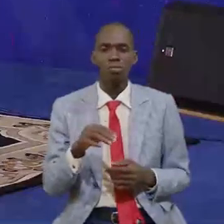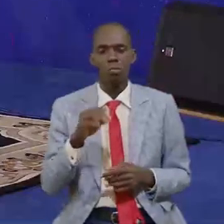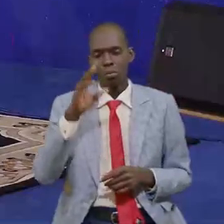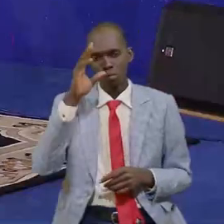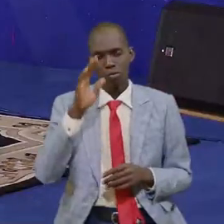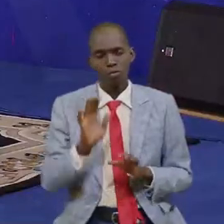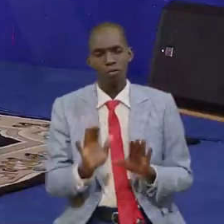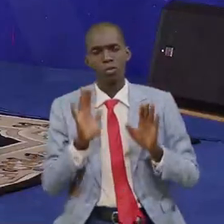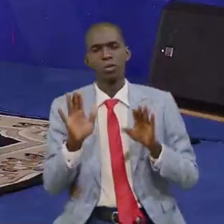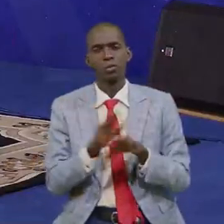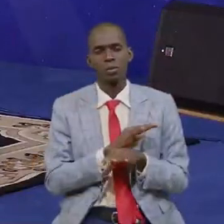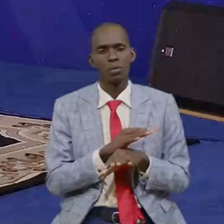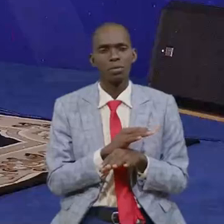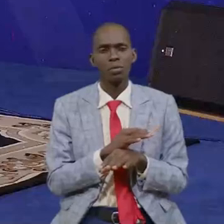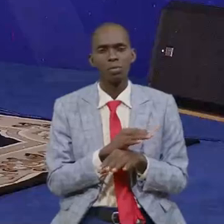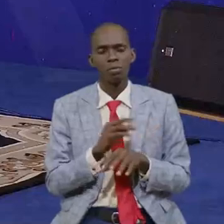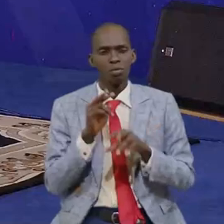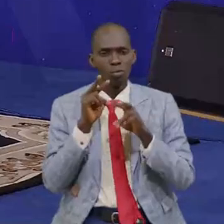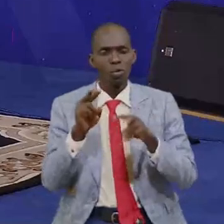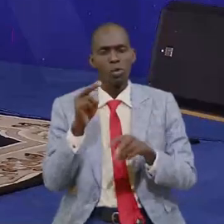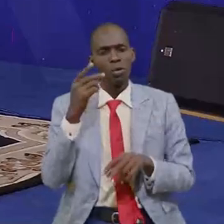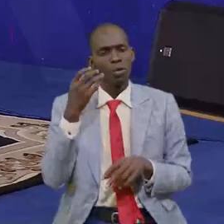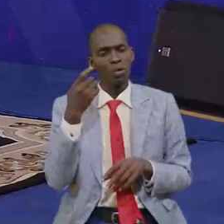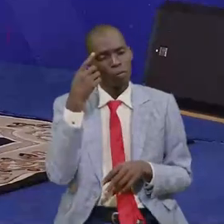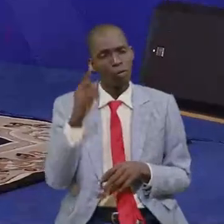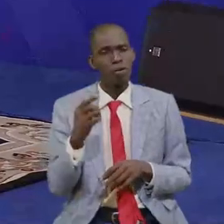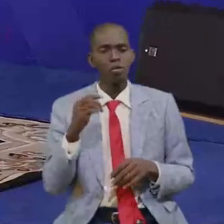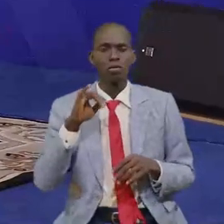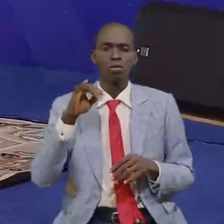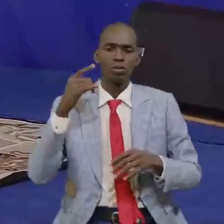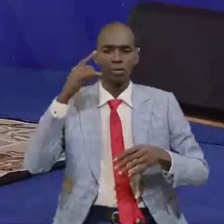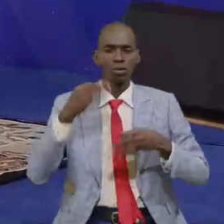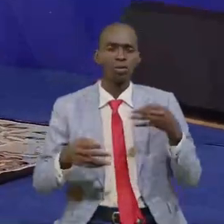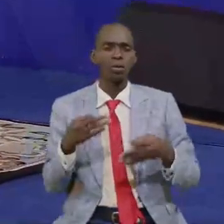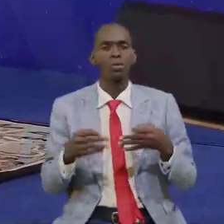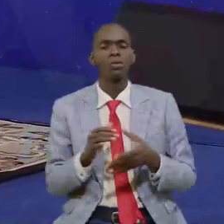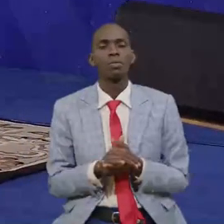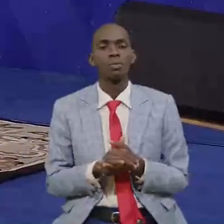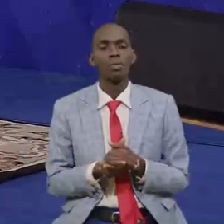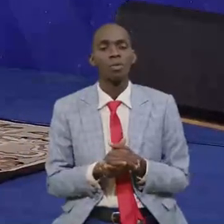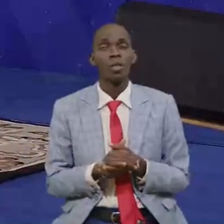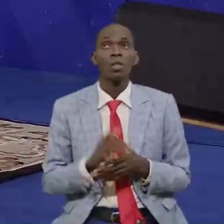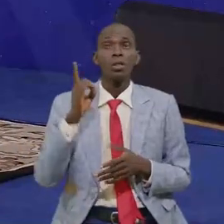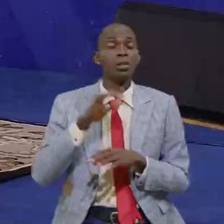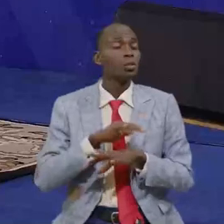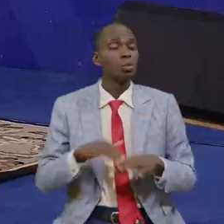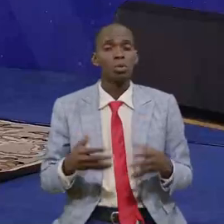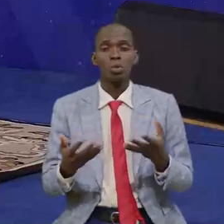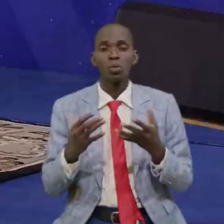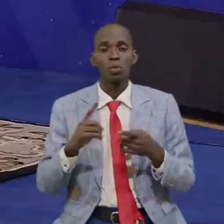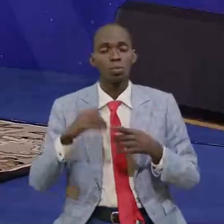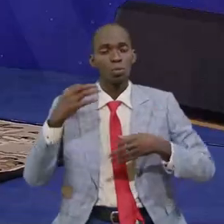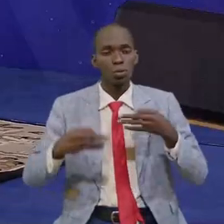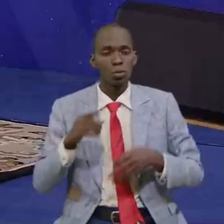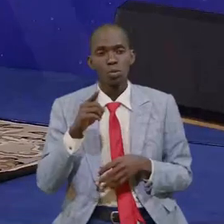du jugement et l'ardeur. Vous voyez, c'est toi qui cherches. Il ne veut pas te juger, il ne veut